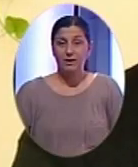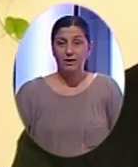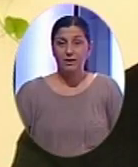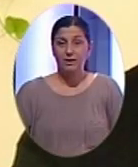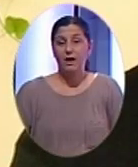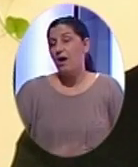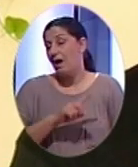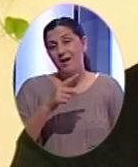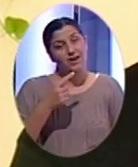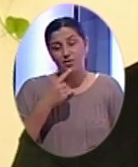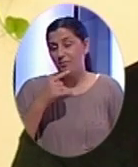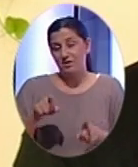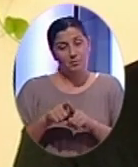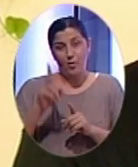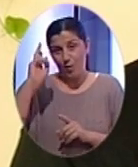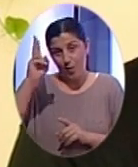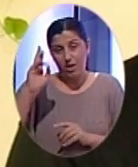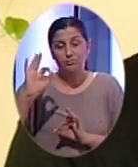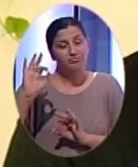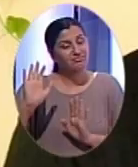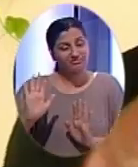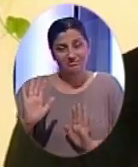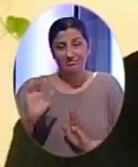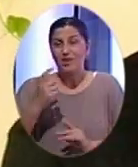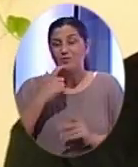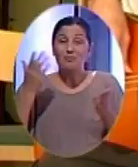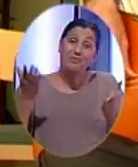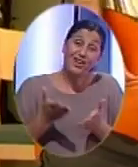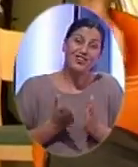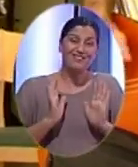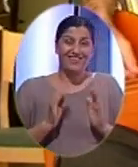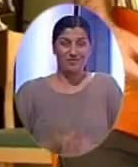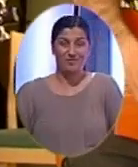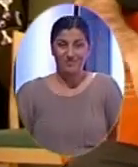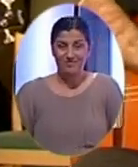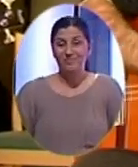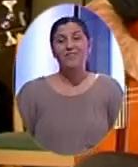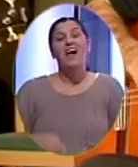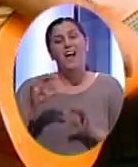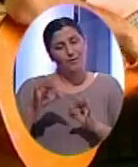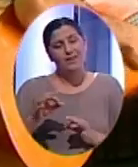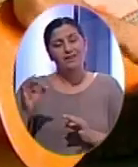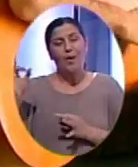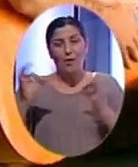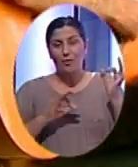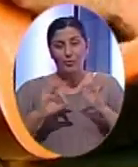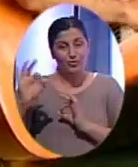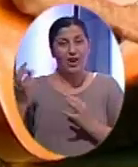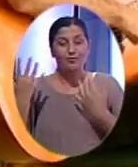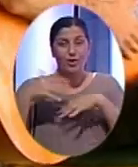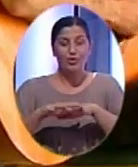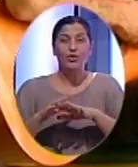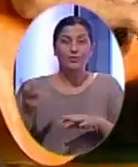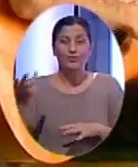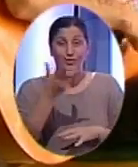אני לא אגיד שזה ניחוח של חול, אני אגיד שזה ניחוח של באר שבע. והפלמנקו שלהם בניחוח באר שבע משלב חוץ